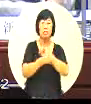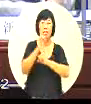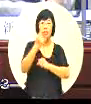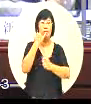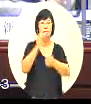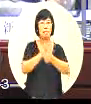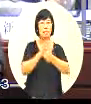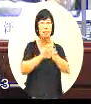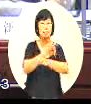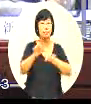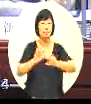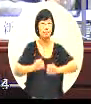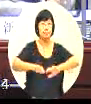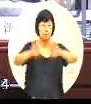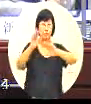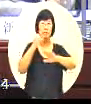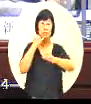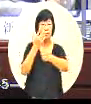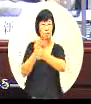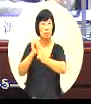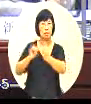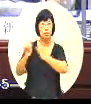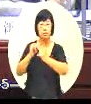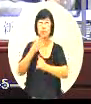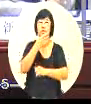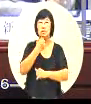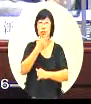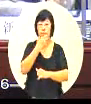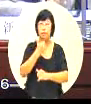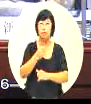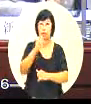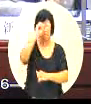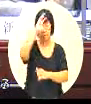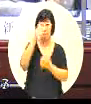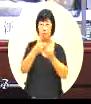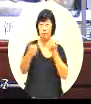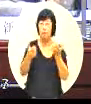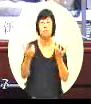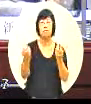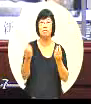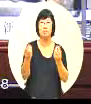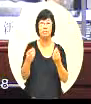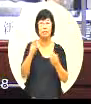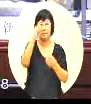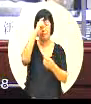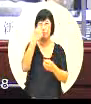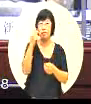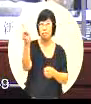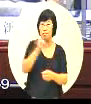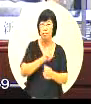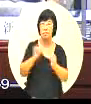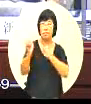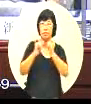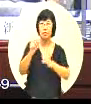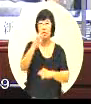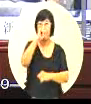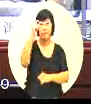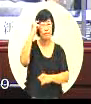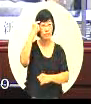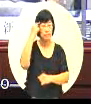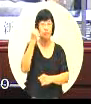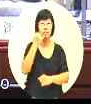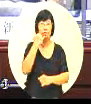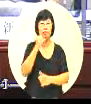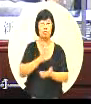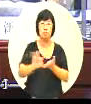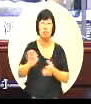发展还有人民能够幸福，当然不分党派，那我会觉得你都好的意见。 对，市长，我说可以提出来民